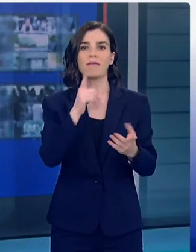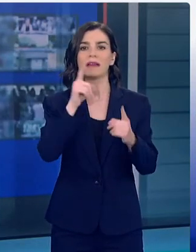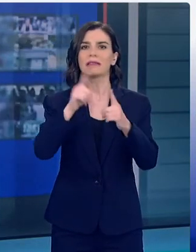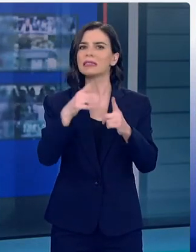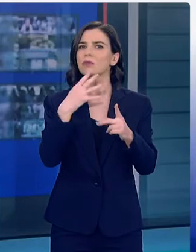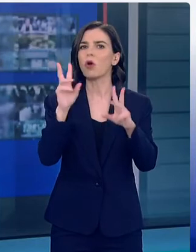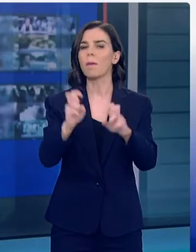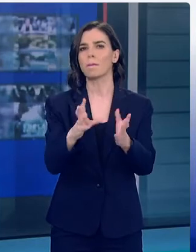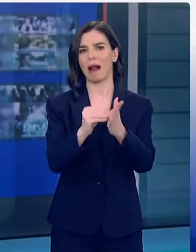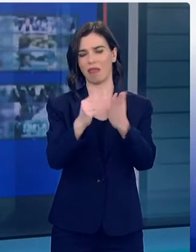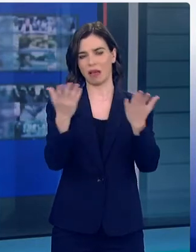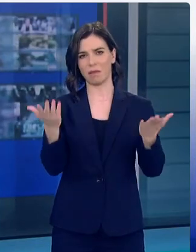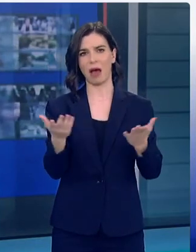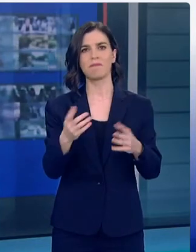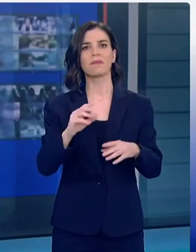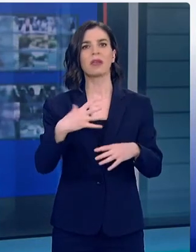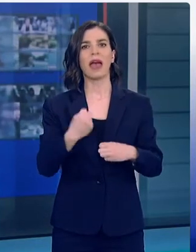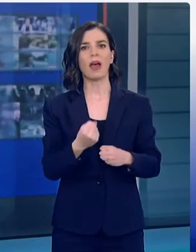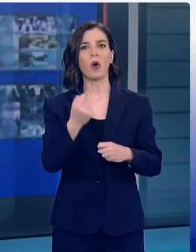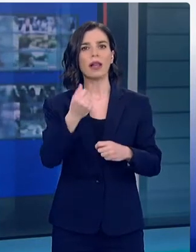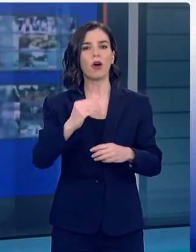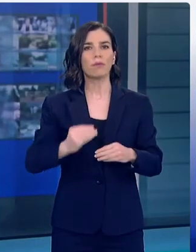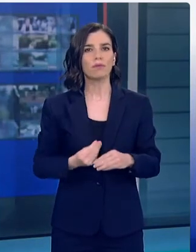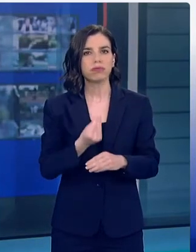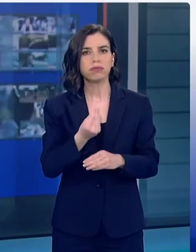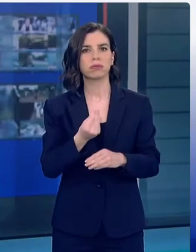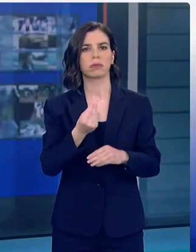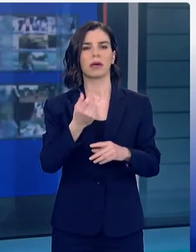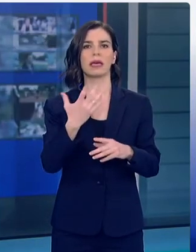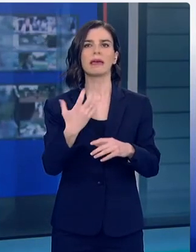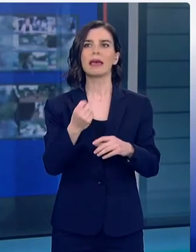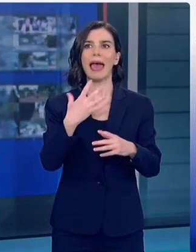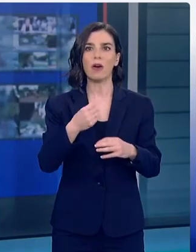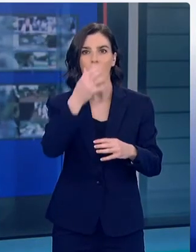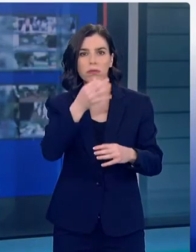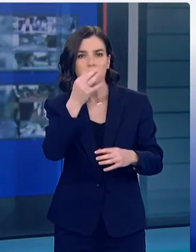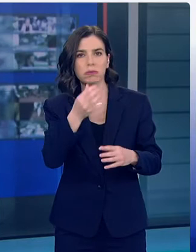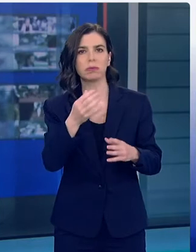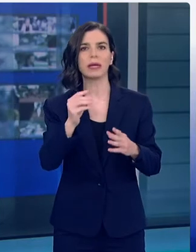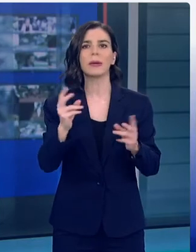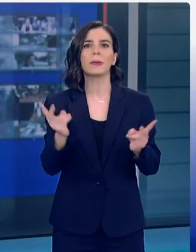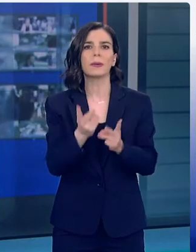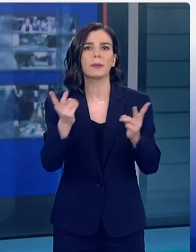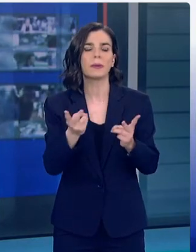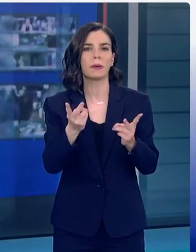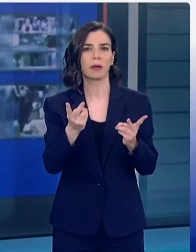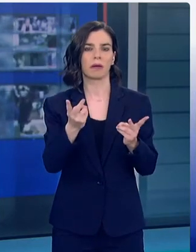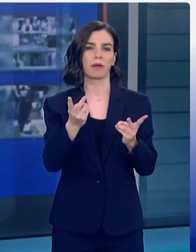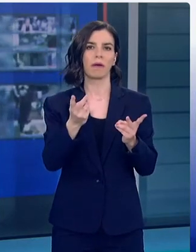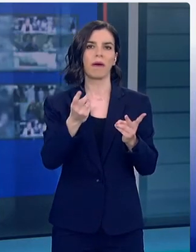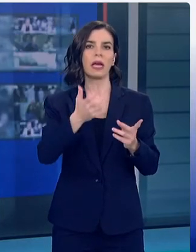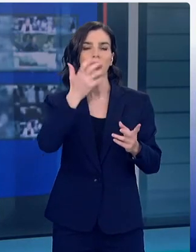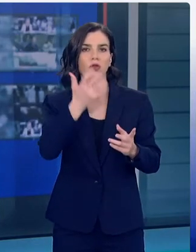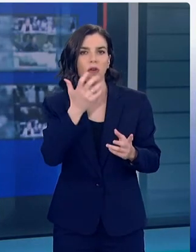τεστ. Δηλαδή, αν είχε μια μορφή της νόσου χωρίς κανένα σύμπτωμα, μια ήπια συμπτωματική μορφή, μια μορφή με